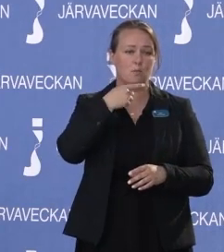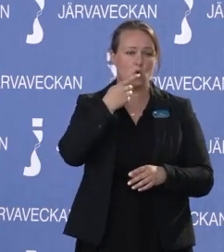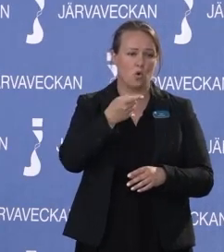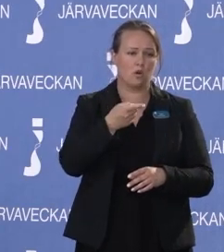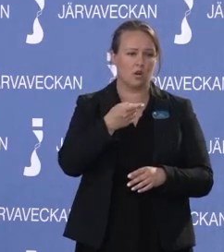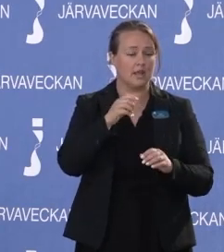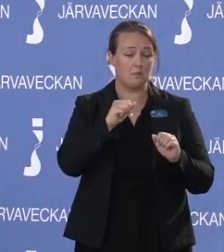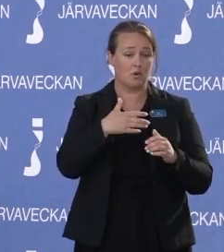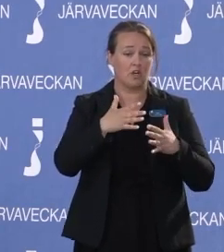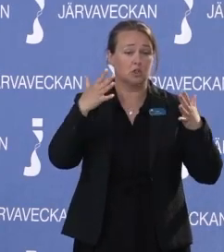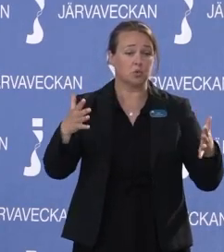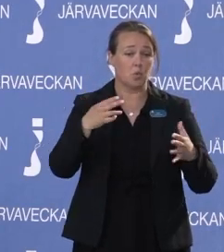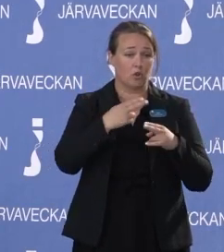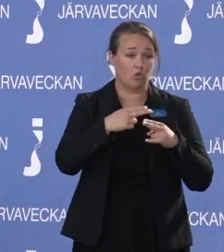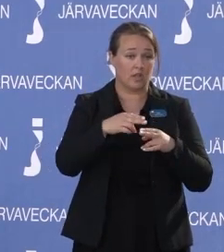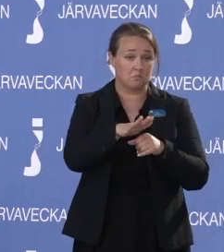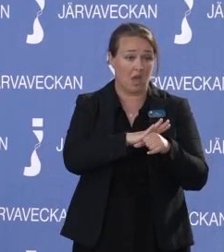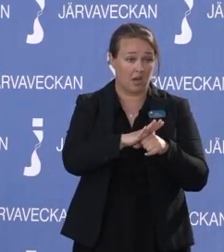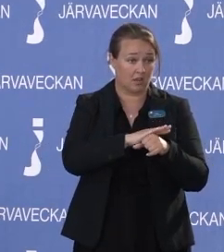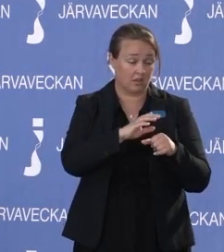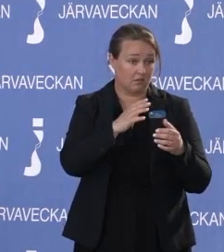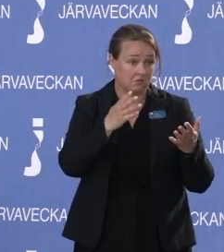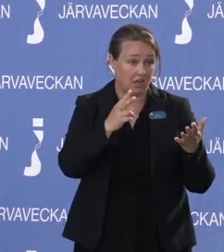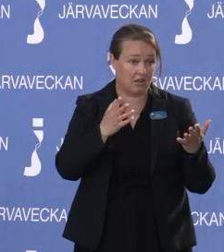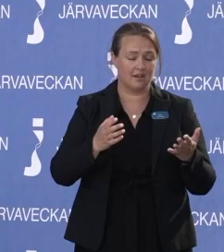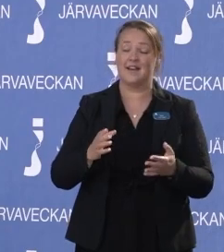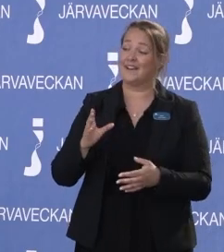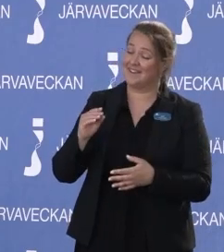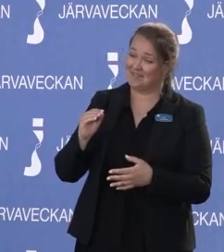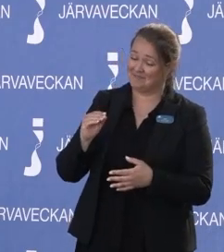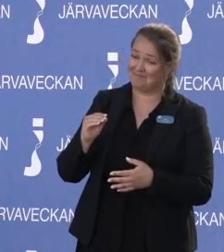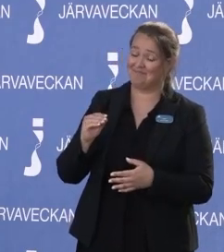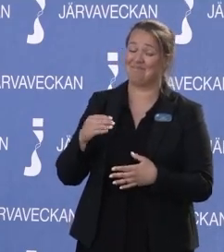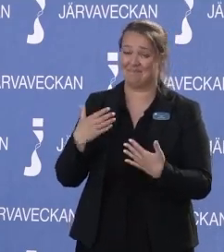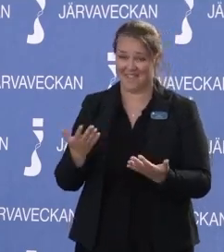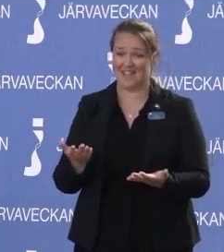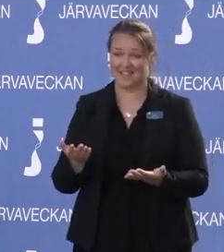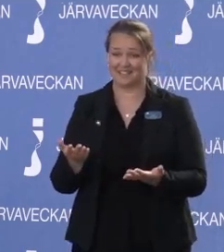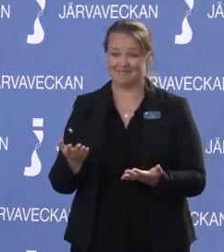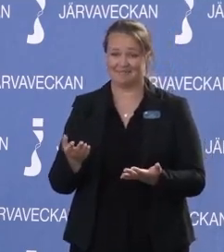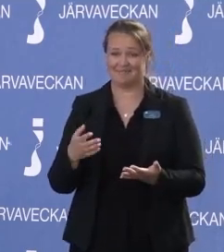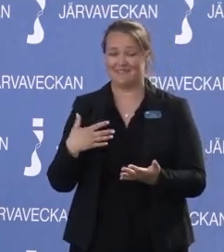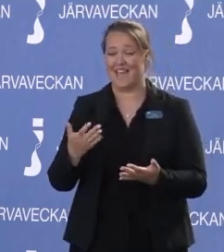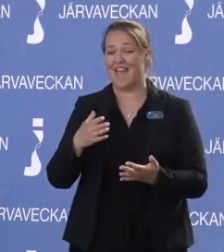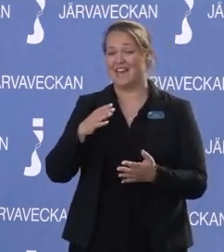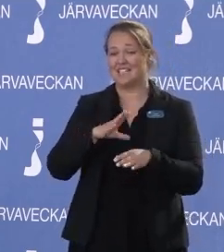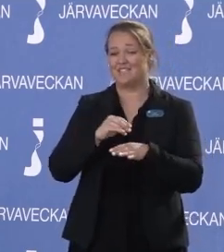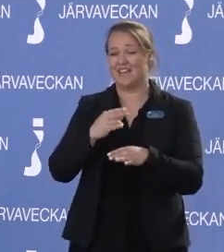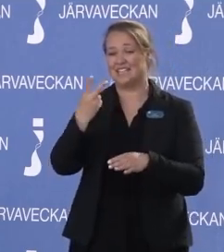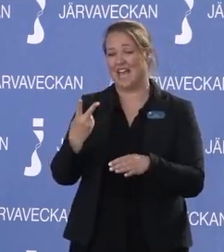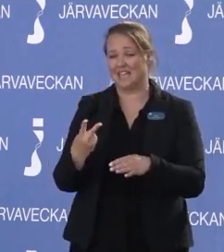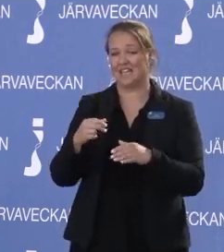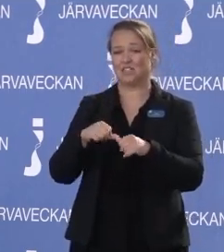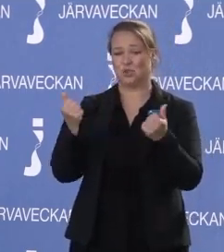vara en stor nyhetsmarknad, tycker man. Ja, ja, men det är det. Det är som sagt Sveriges andra största modersmål. Och det är